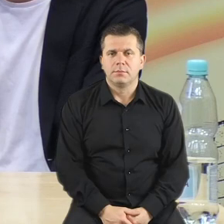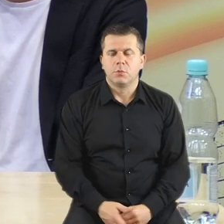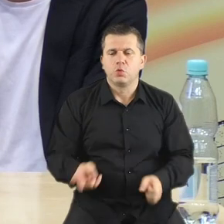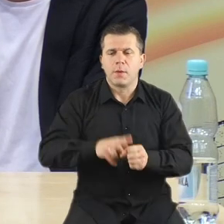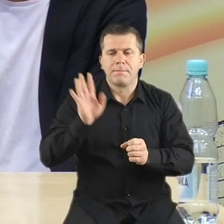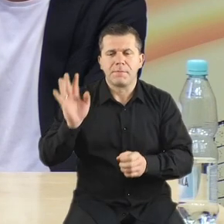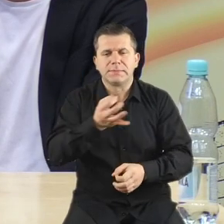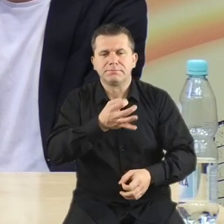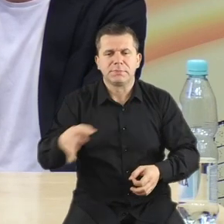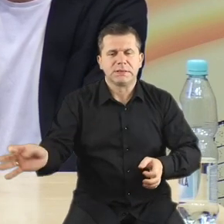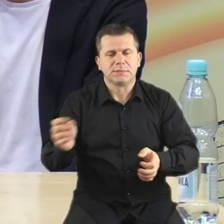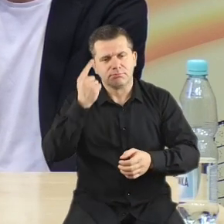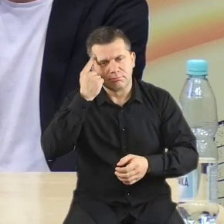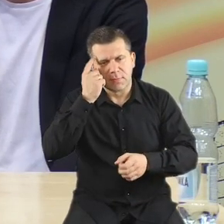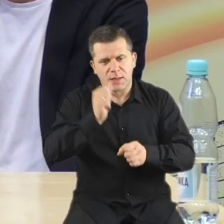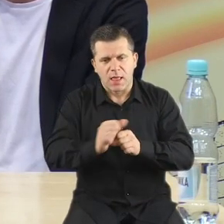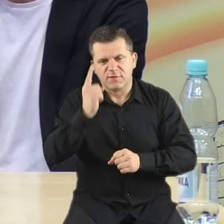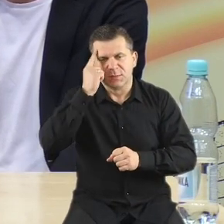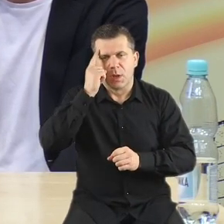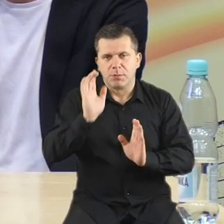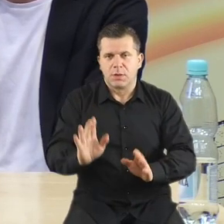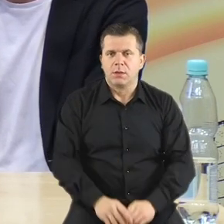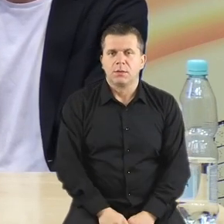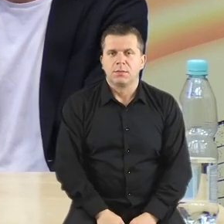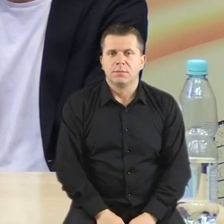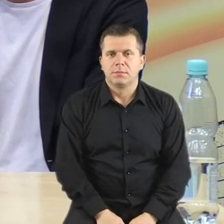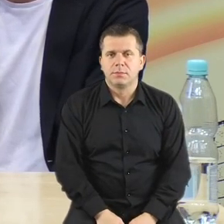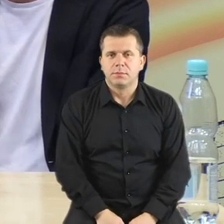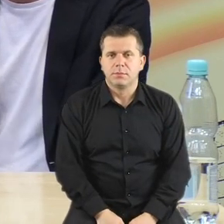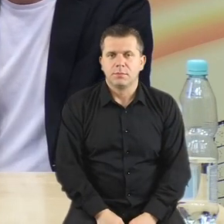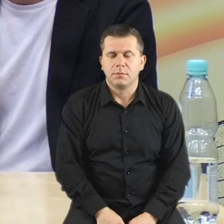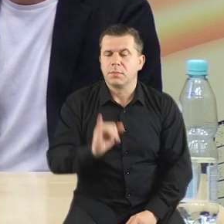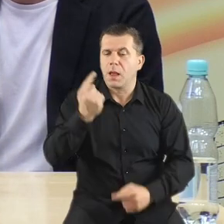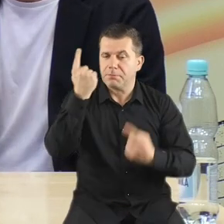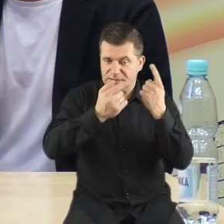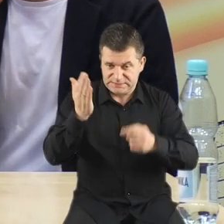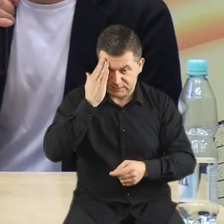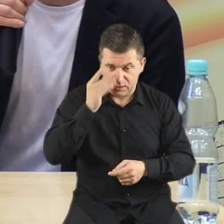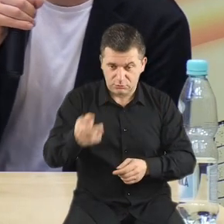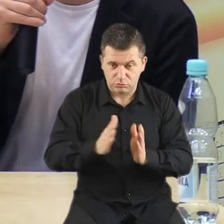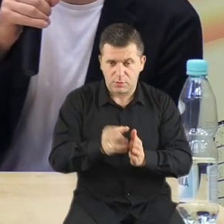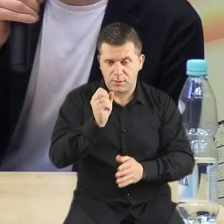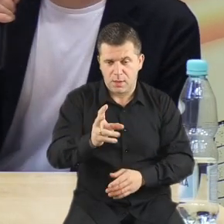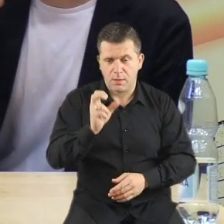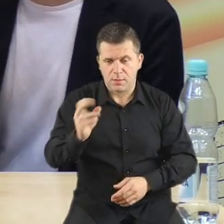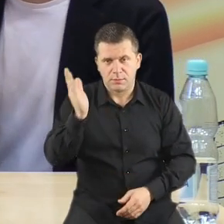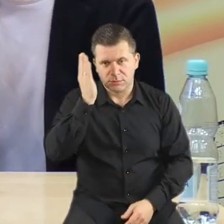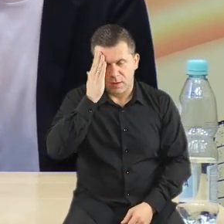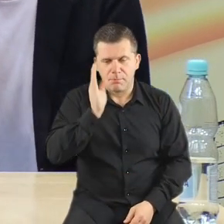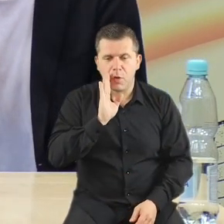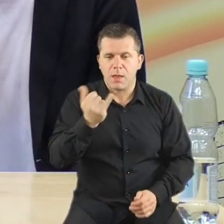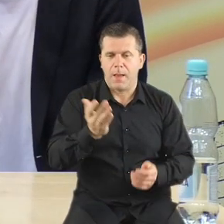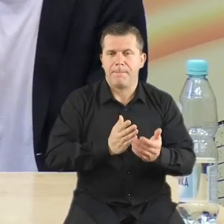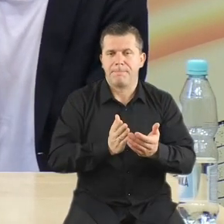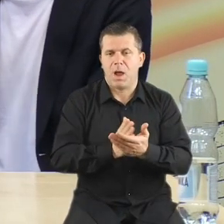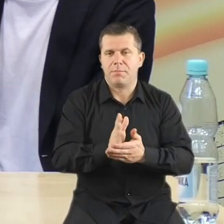z którymi wiążą się szczególne jakieś wspomnienia. Czy jak pan uważa, czy pan tę książkę? Czy... Tak, też mam bardzo takie mapy też.